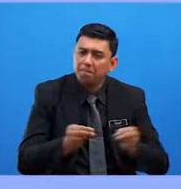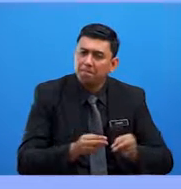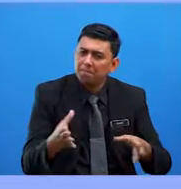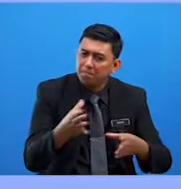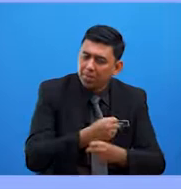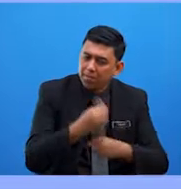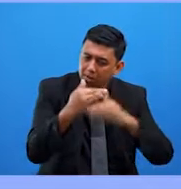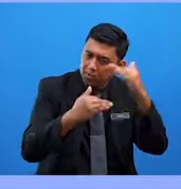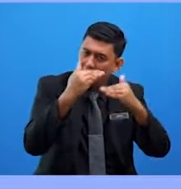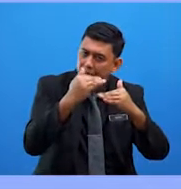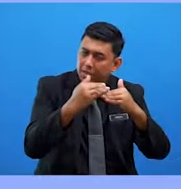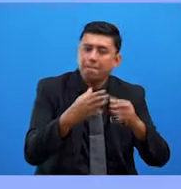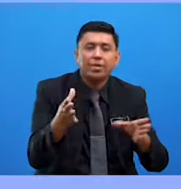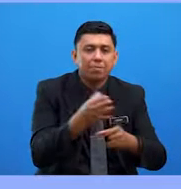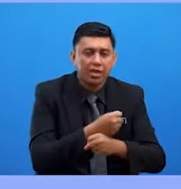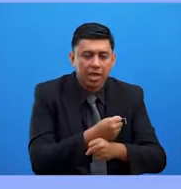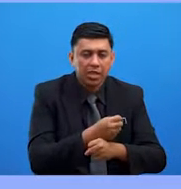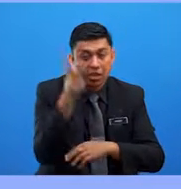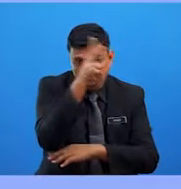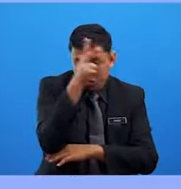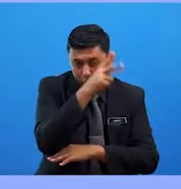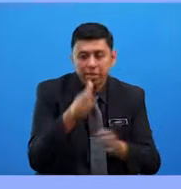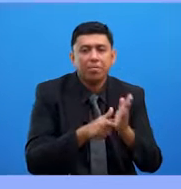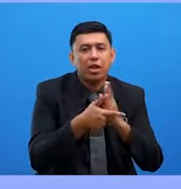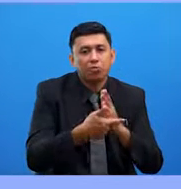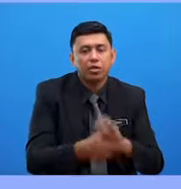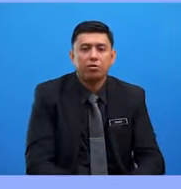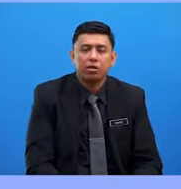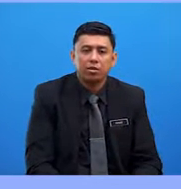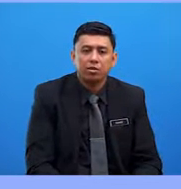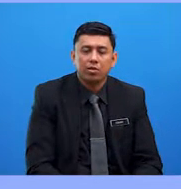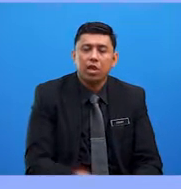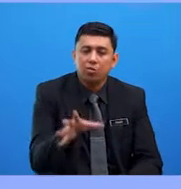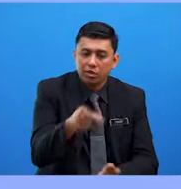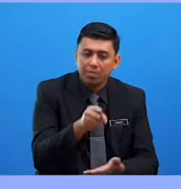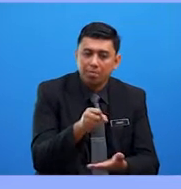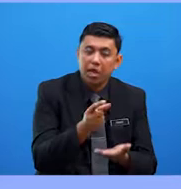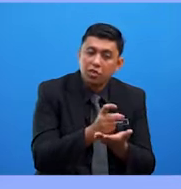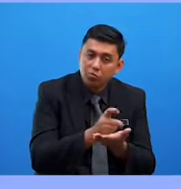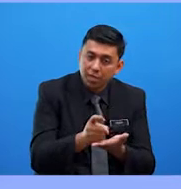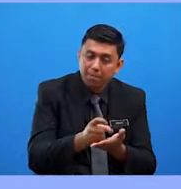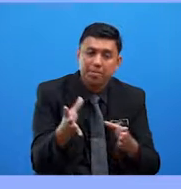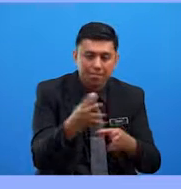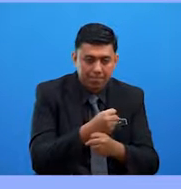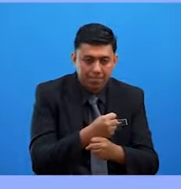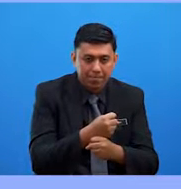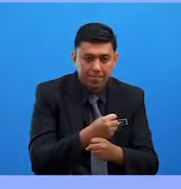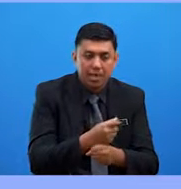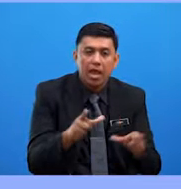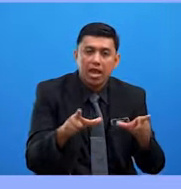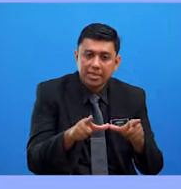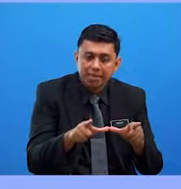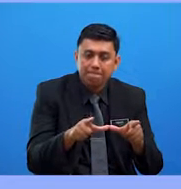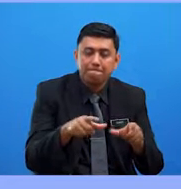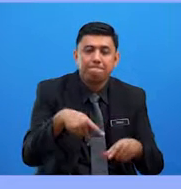dapat meningkatkan pendapatan kerajaan melalui kutipan cukai pendapatan, lesen